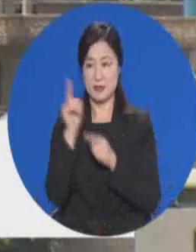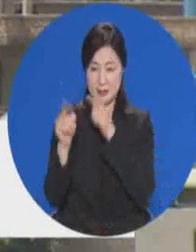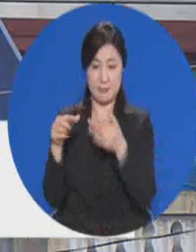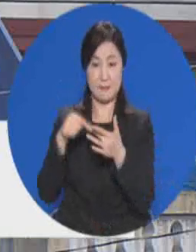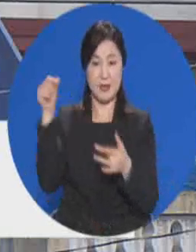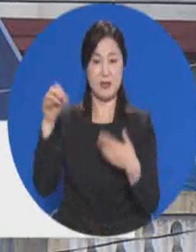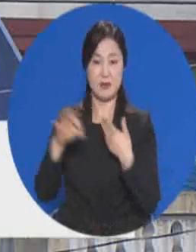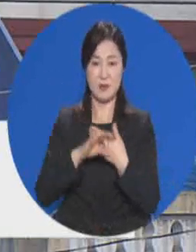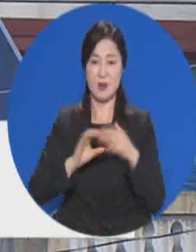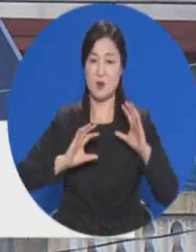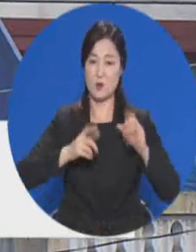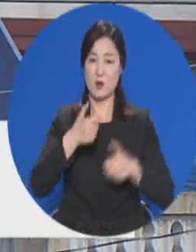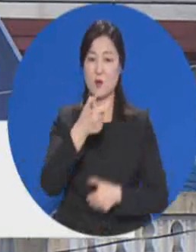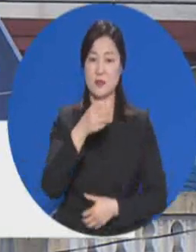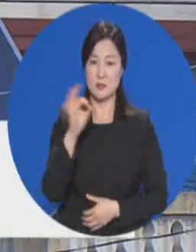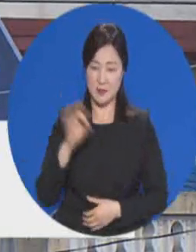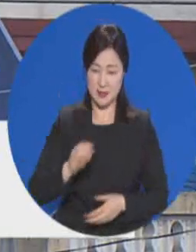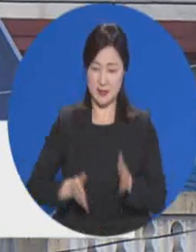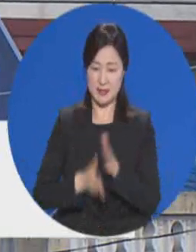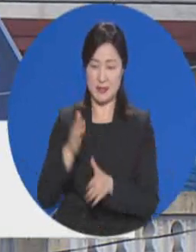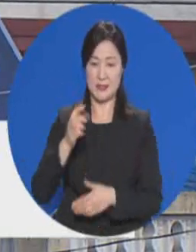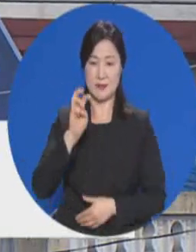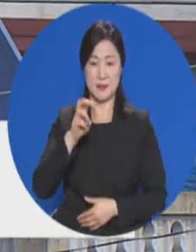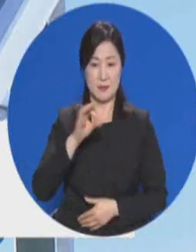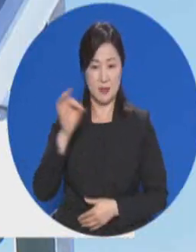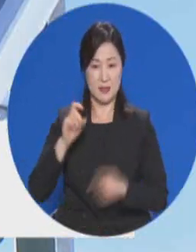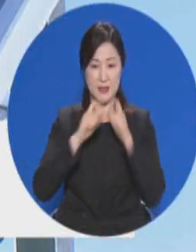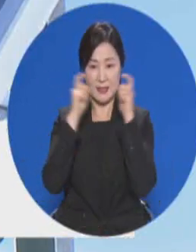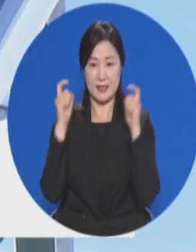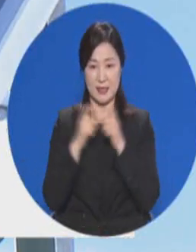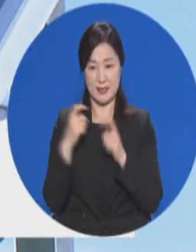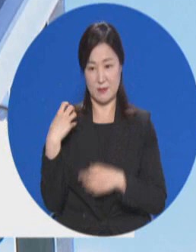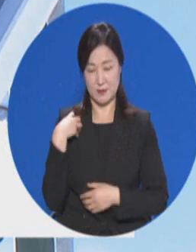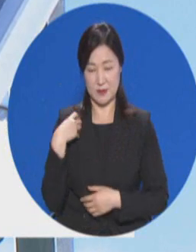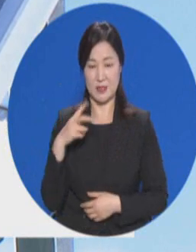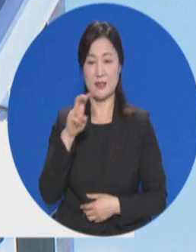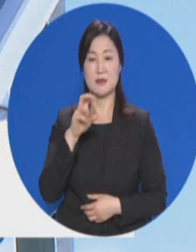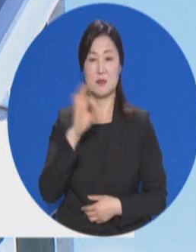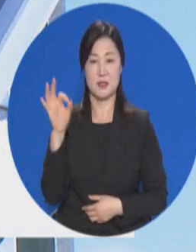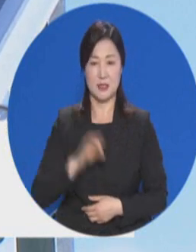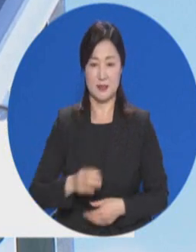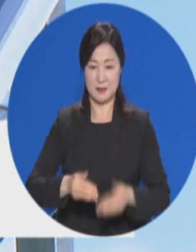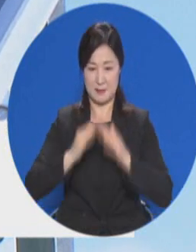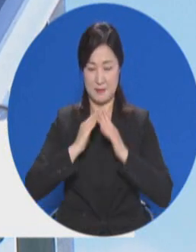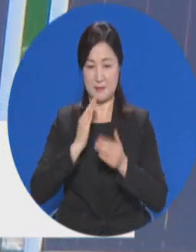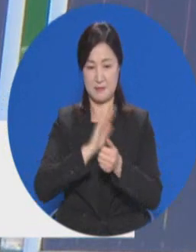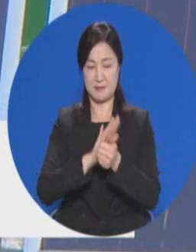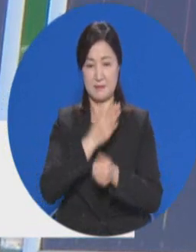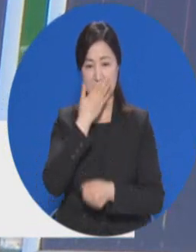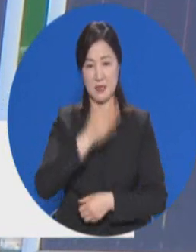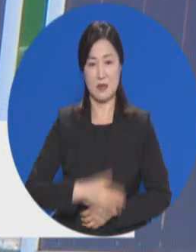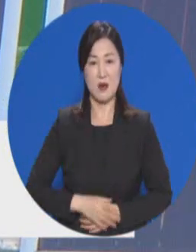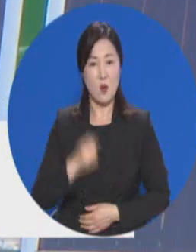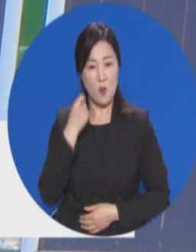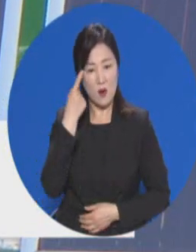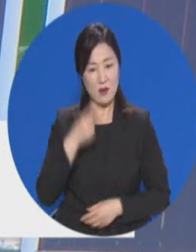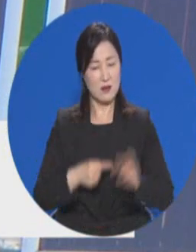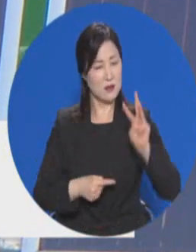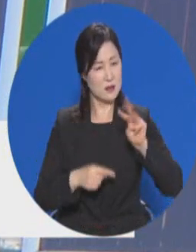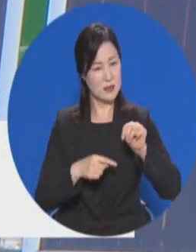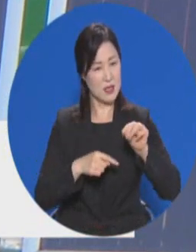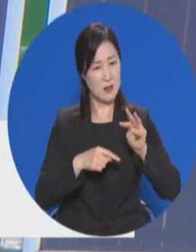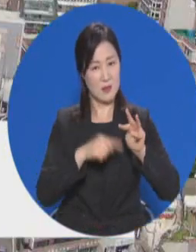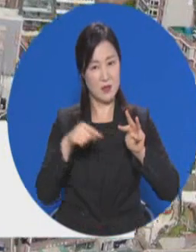선정되면 국비 50%, 시비 30%, 자부담 20%로 시설이 설치되고 월평균 4, 5만